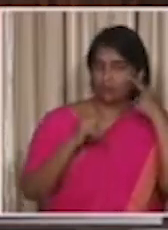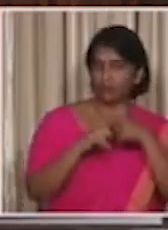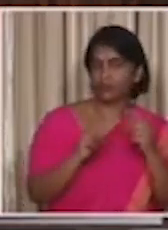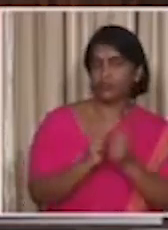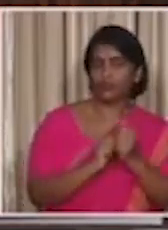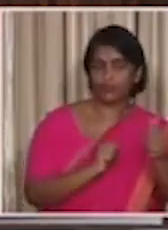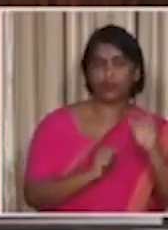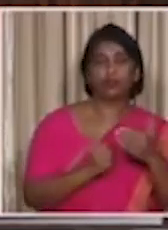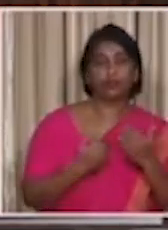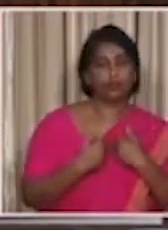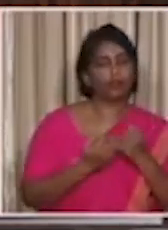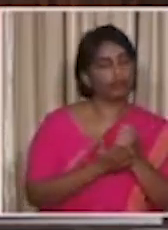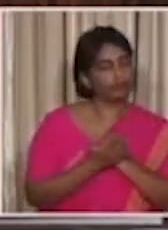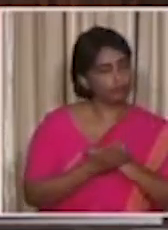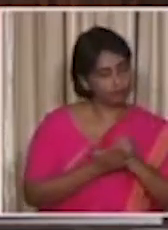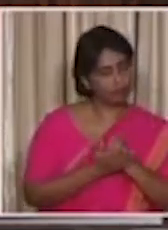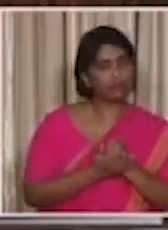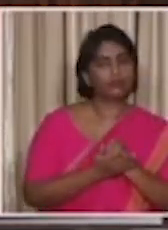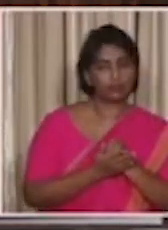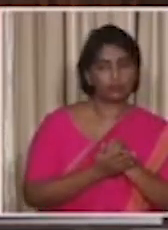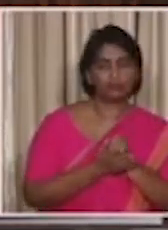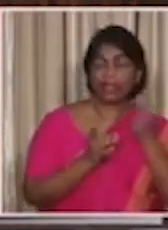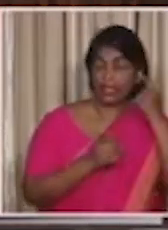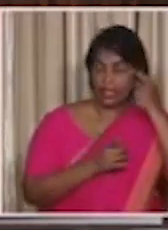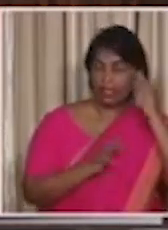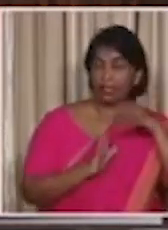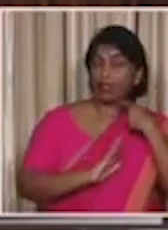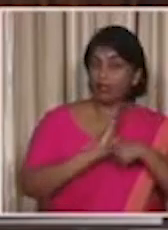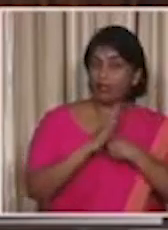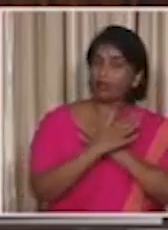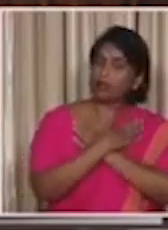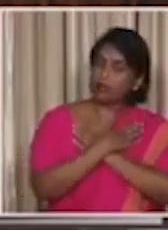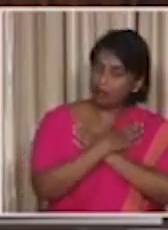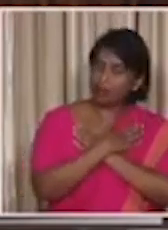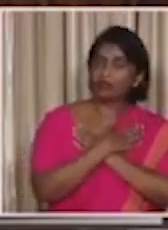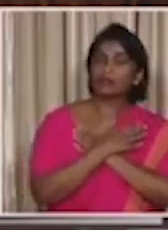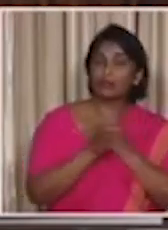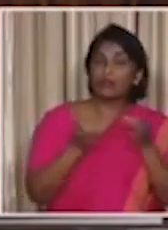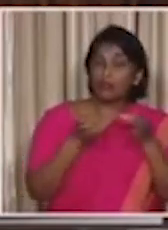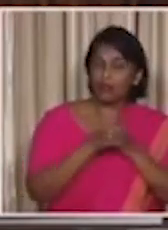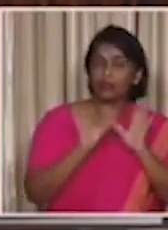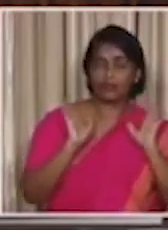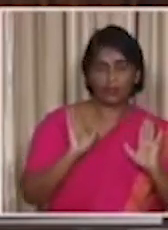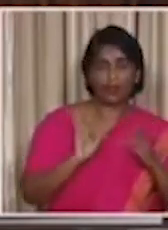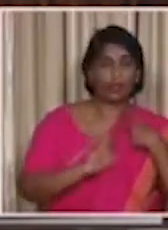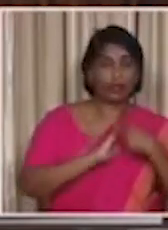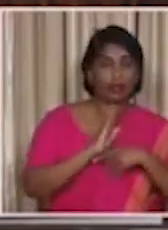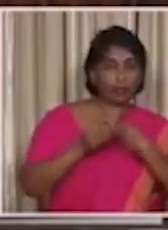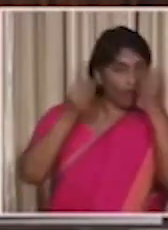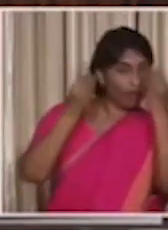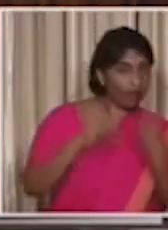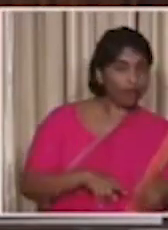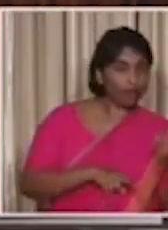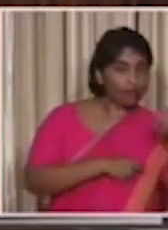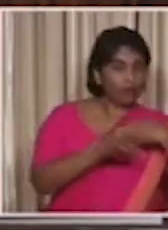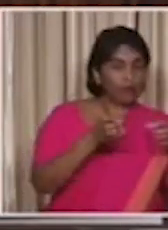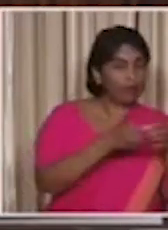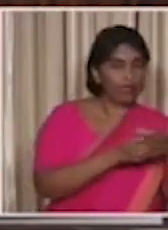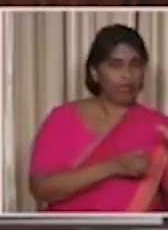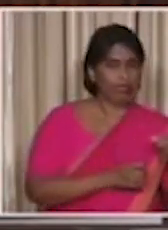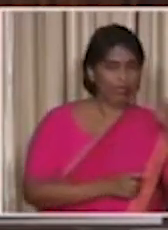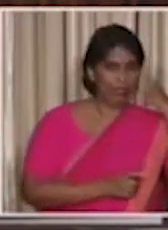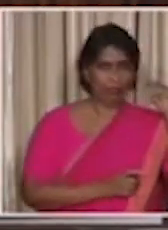කරනවා. අපි සියලු දෙනා සිට ගත යුත්තේ රටට ආදරය කරන පාර්ශ්වය මිස රට ආරාජික කරන පාර්ශ්වය